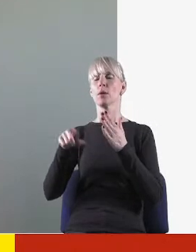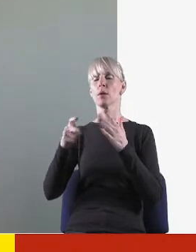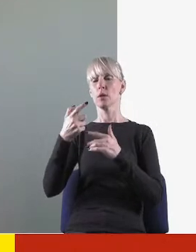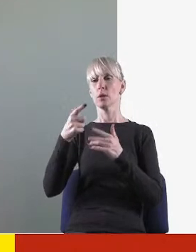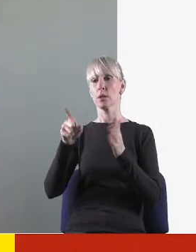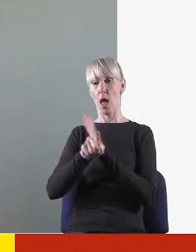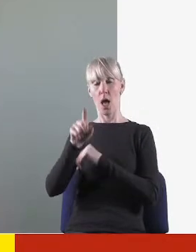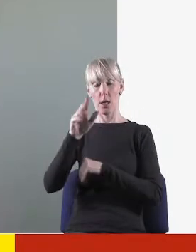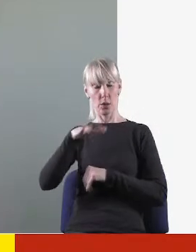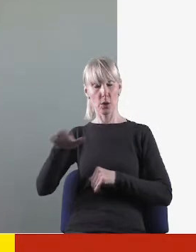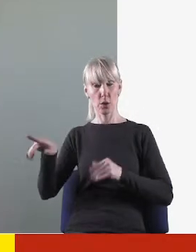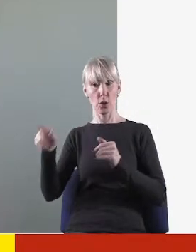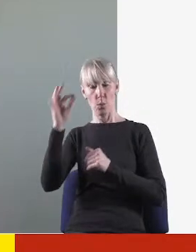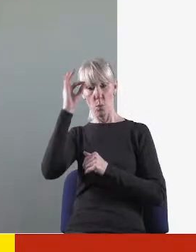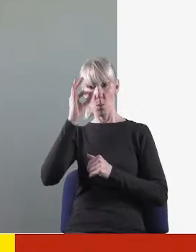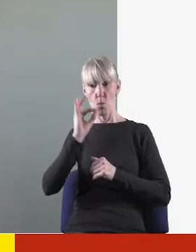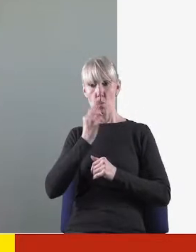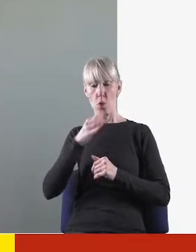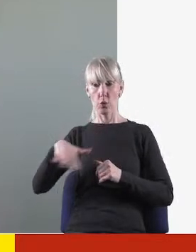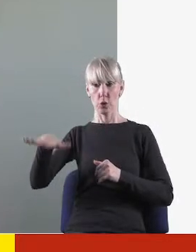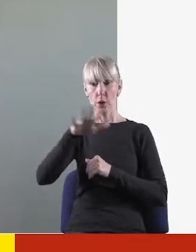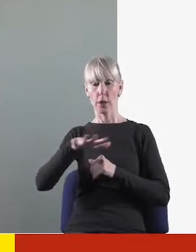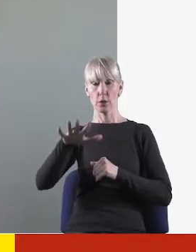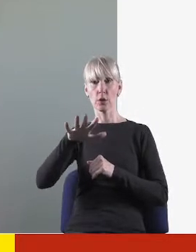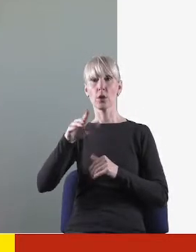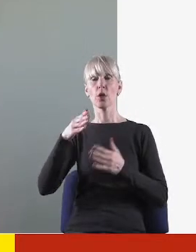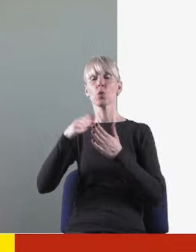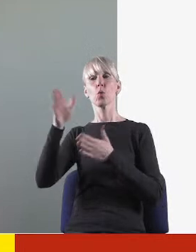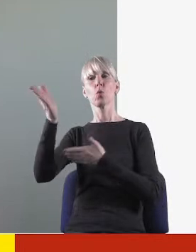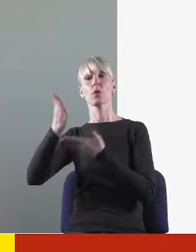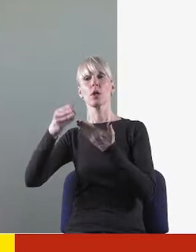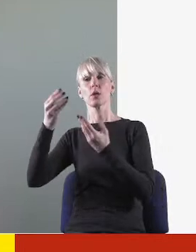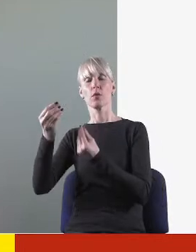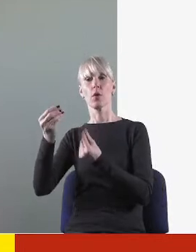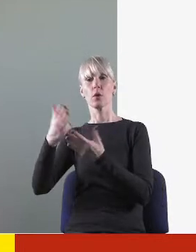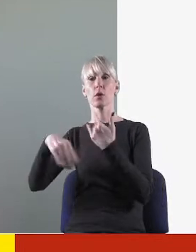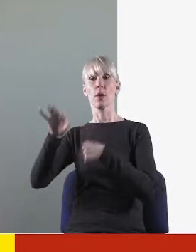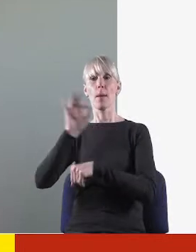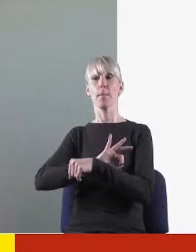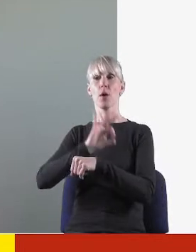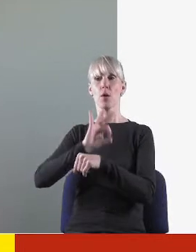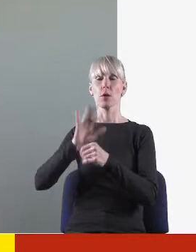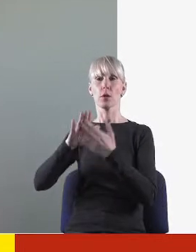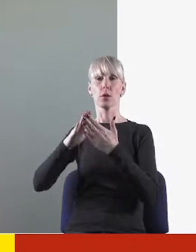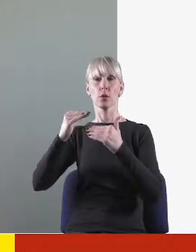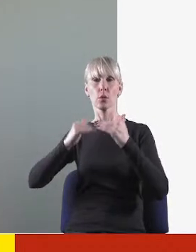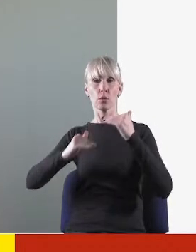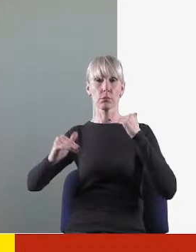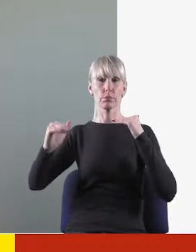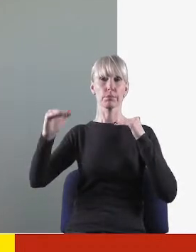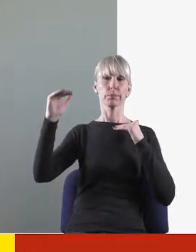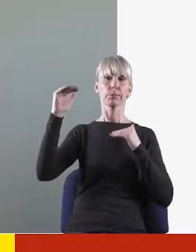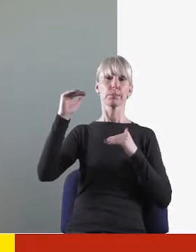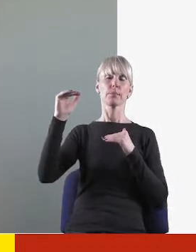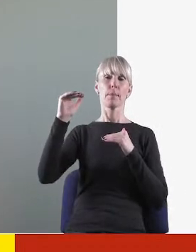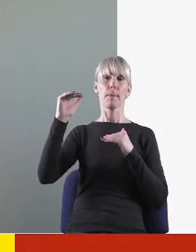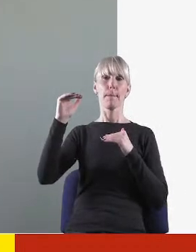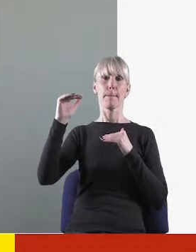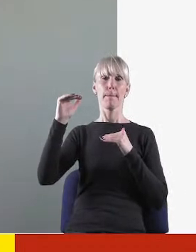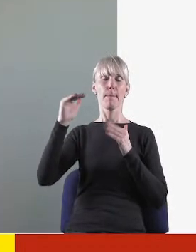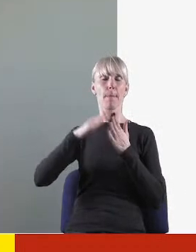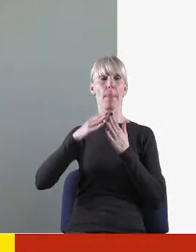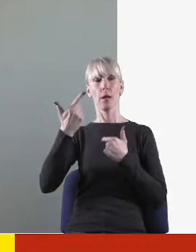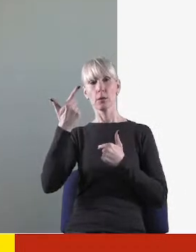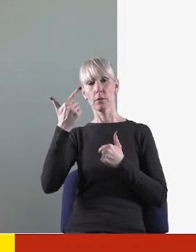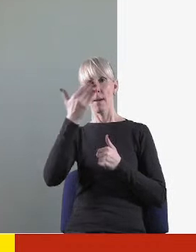Młodzieży. Tutaj część kwoty tego projektu w wysokości przeszło do 2